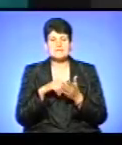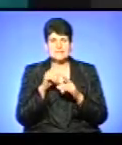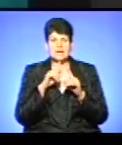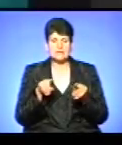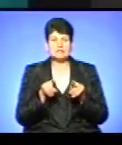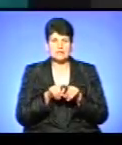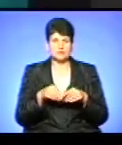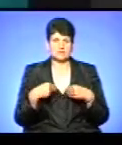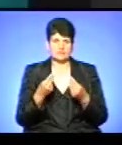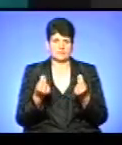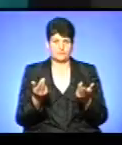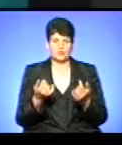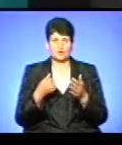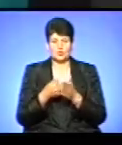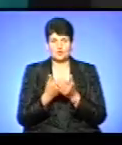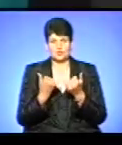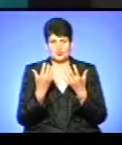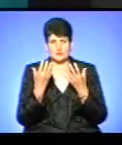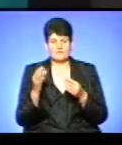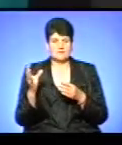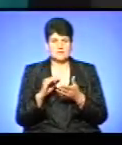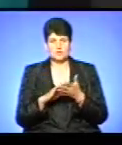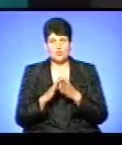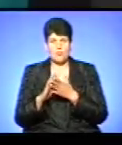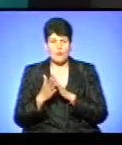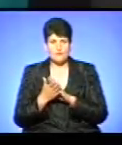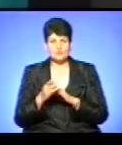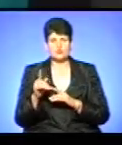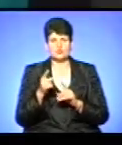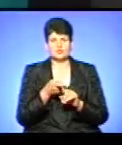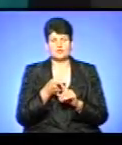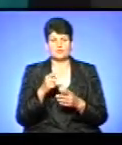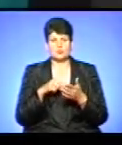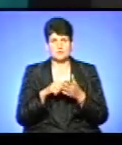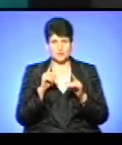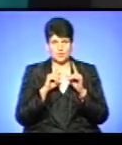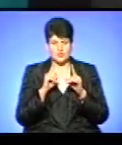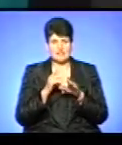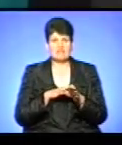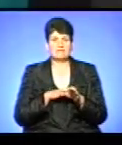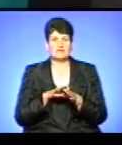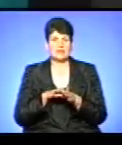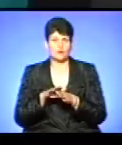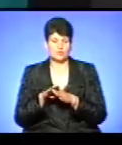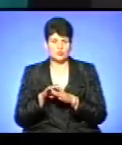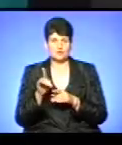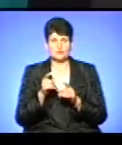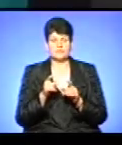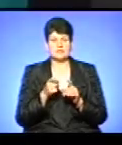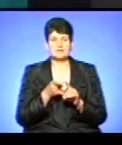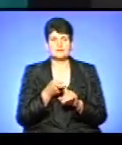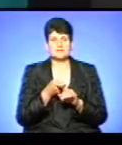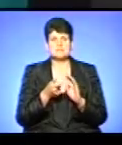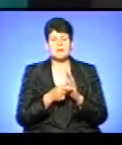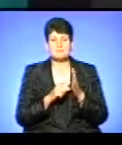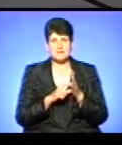вела співфінансування. До сьогоднішнього дня всі домовленості, що стосовно міської ради, виконані. На рахунок приміщення ми